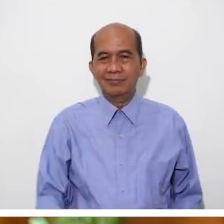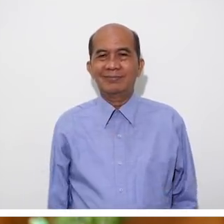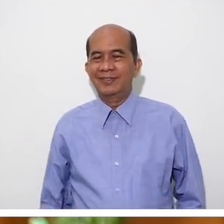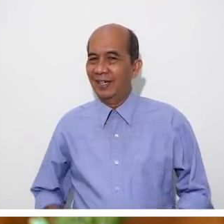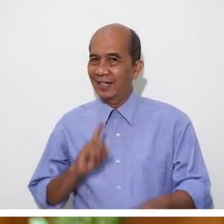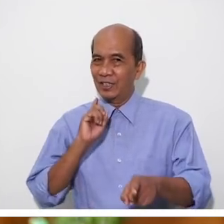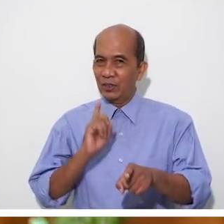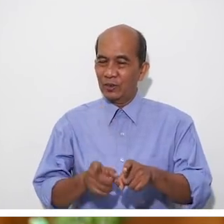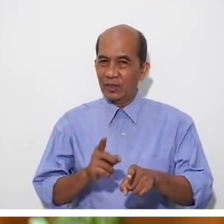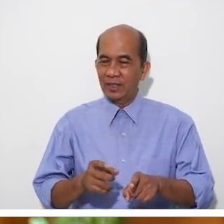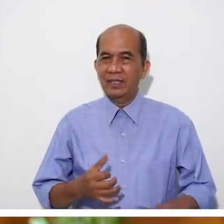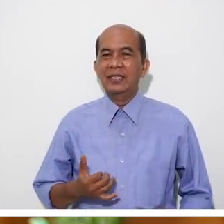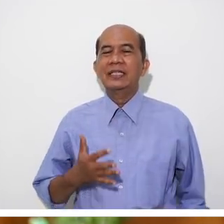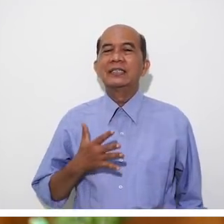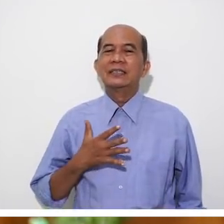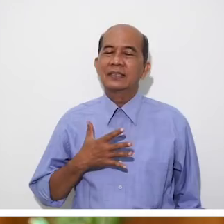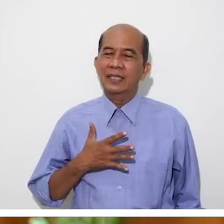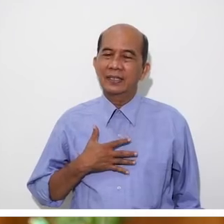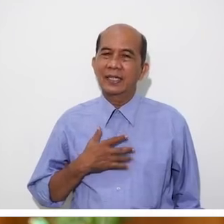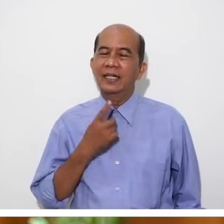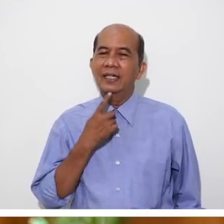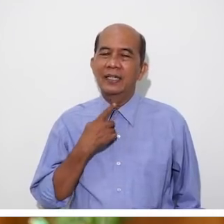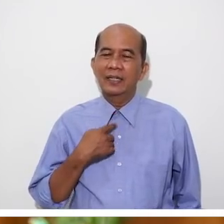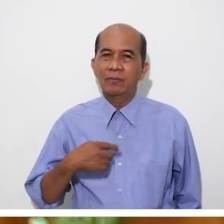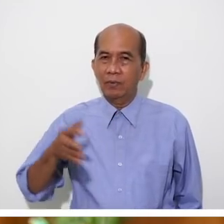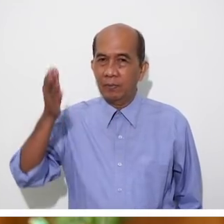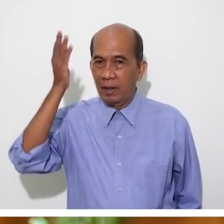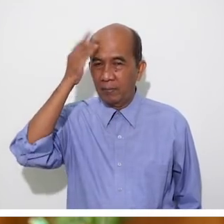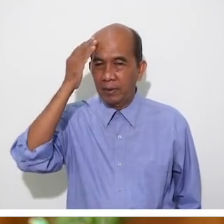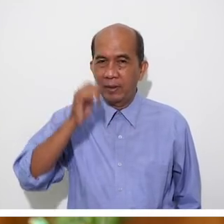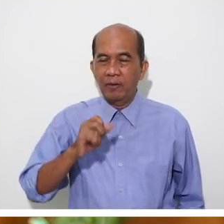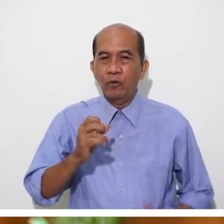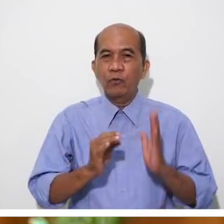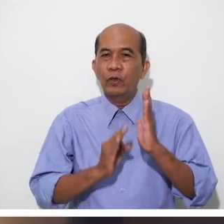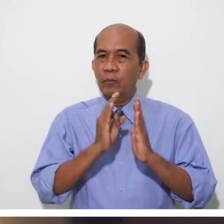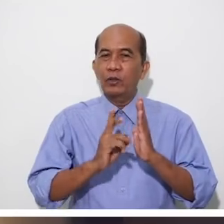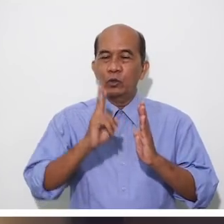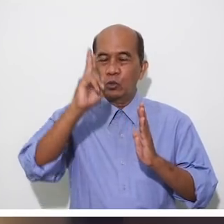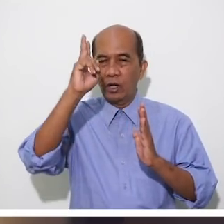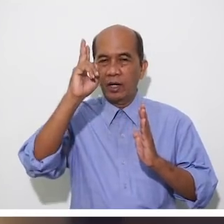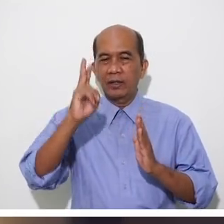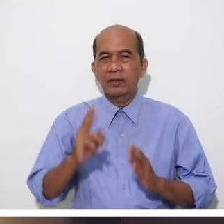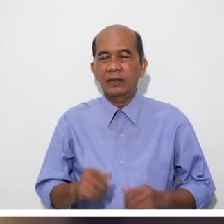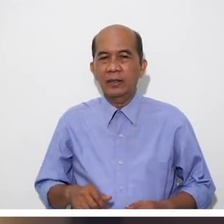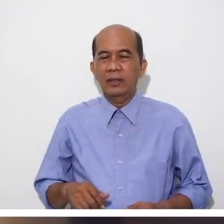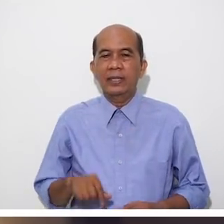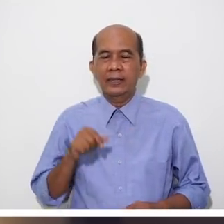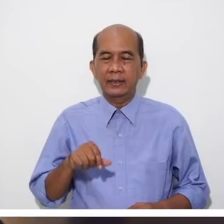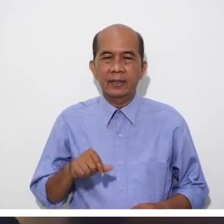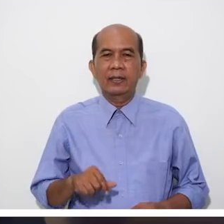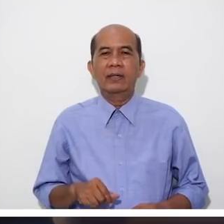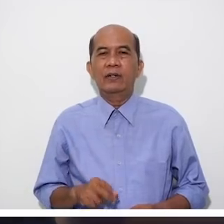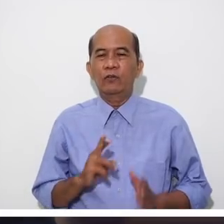Saudara, saya ingin mengajak saudara untuk memahami bagian firman Tuhan. Beginilah firman